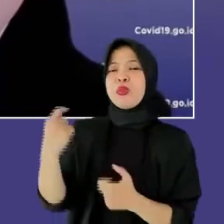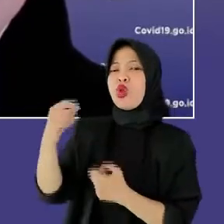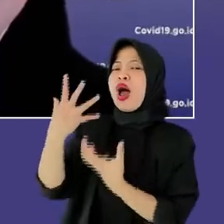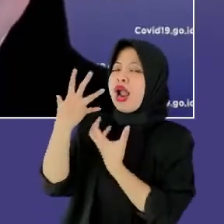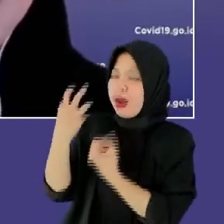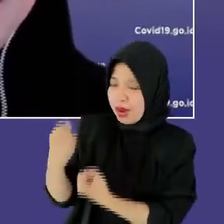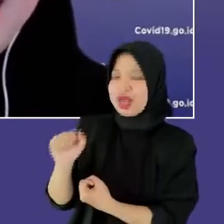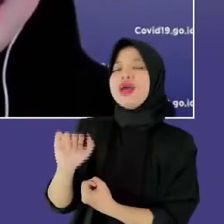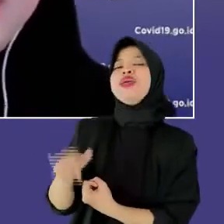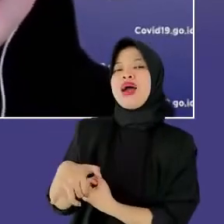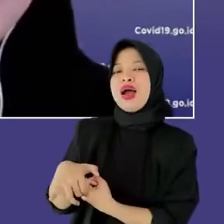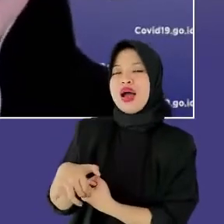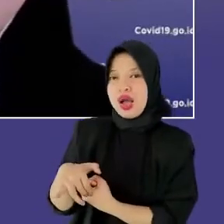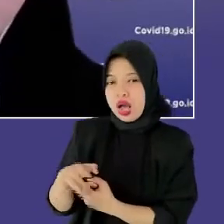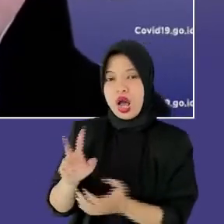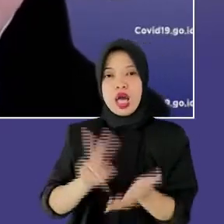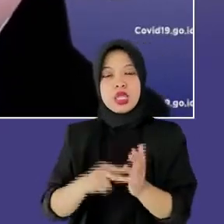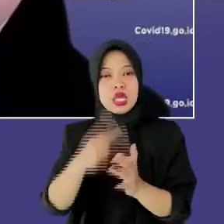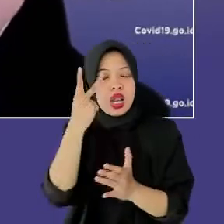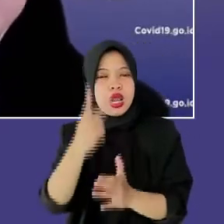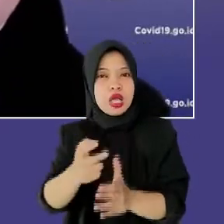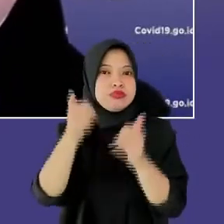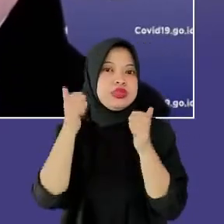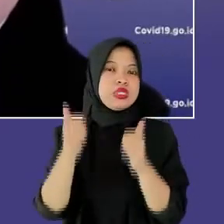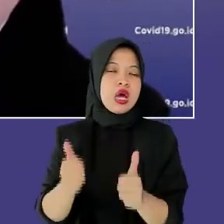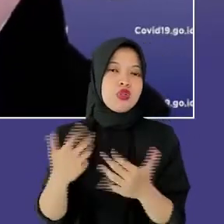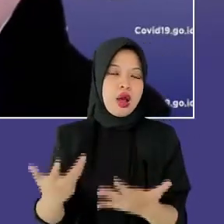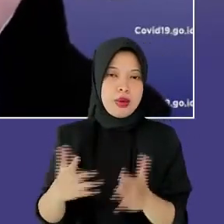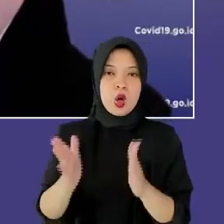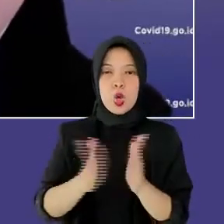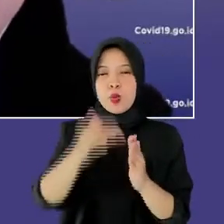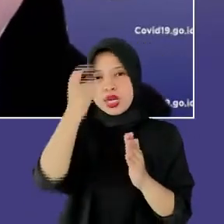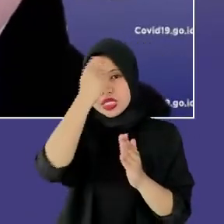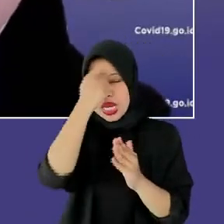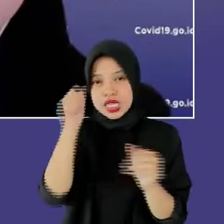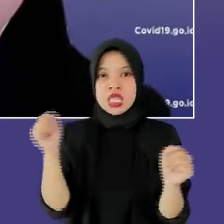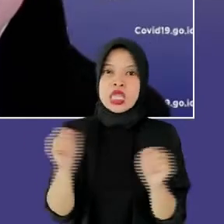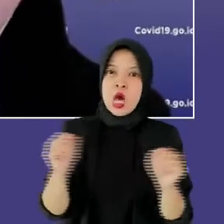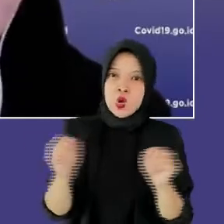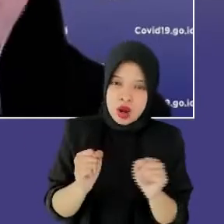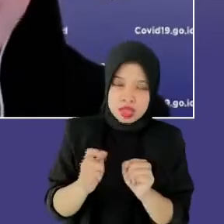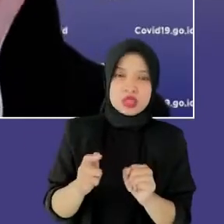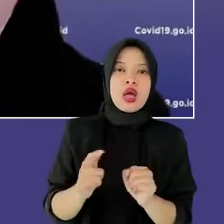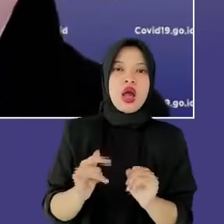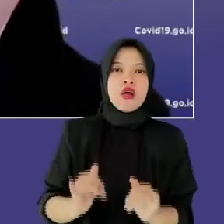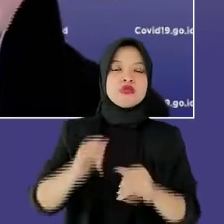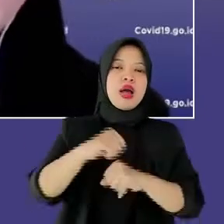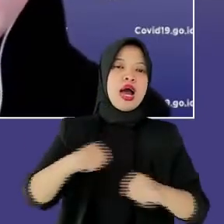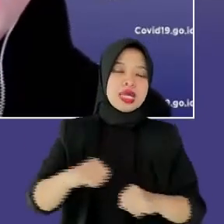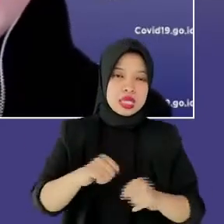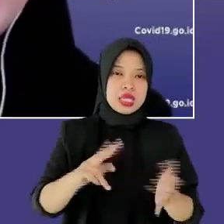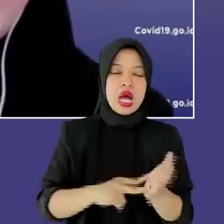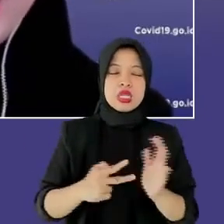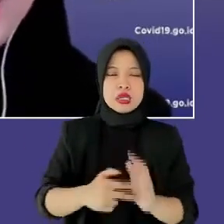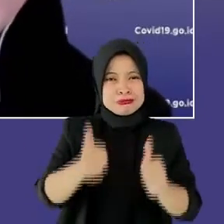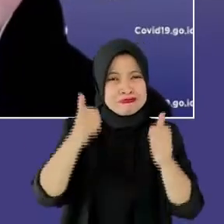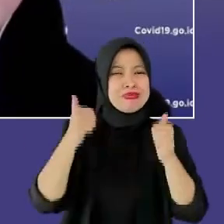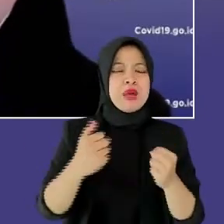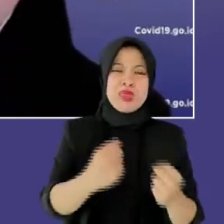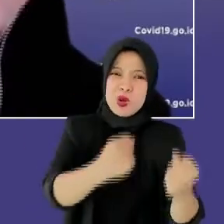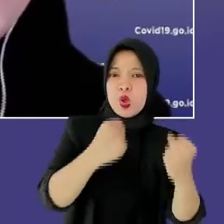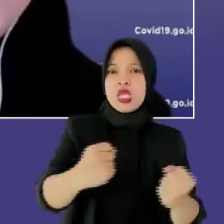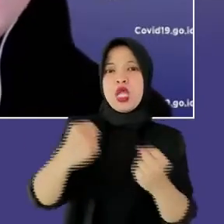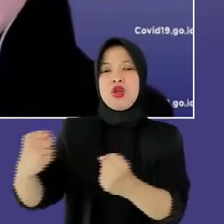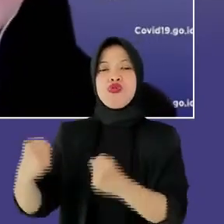Lola. Nah, jadi kita bisa lihat bahwa memang rumah sakit darurat ini menjadi penopang ya, penopang yang sangat